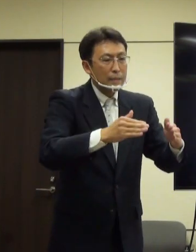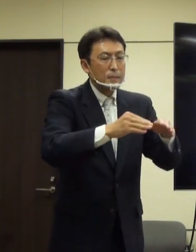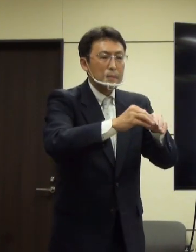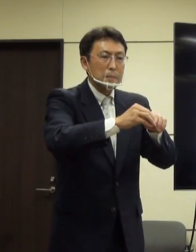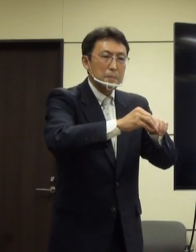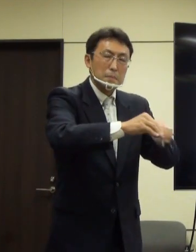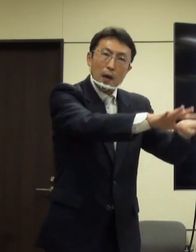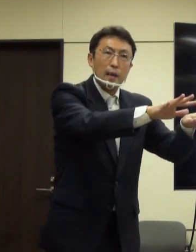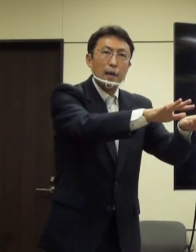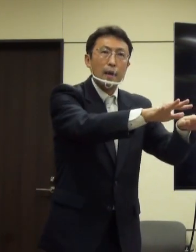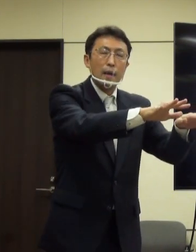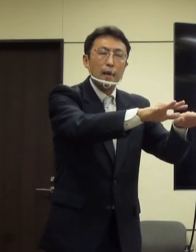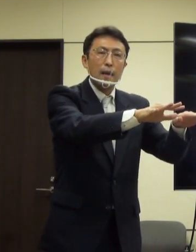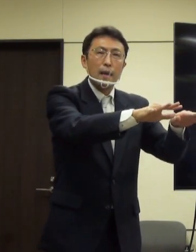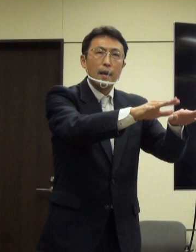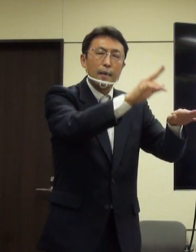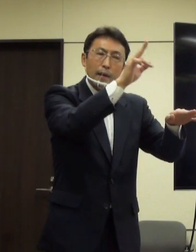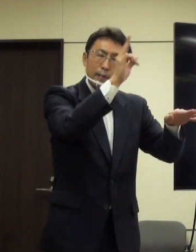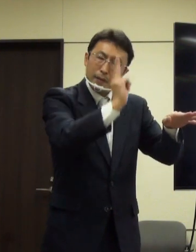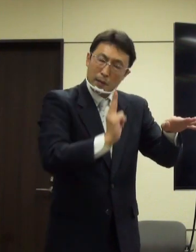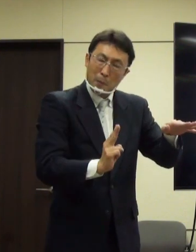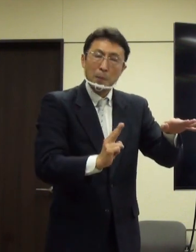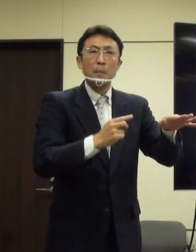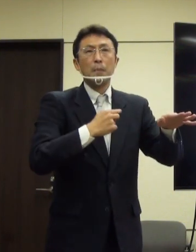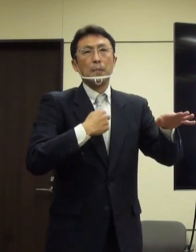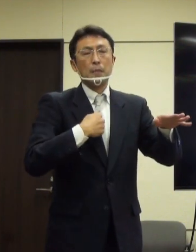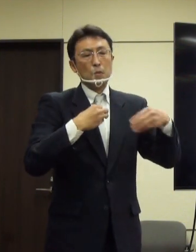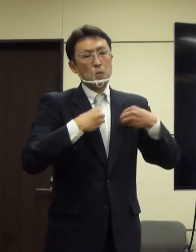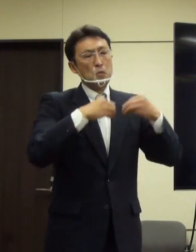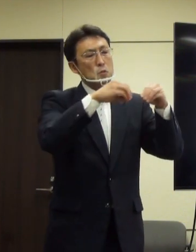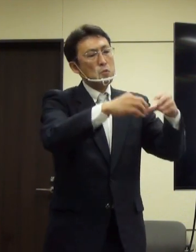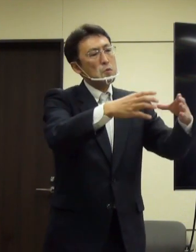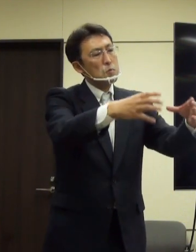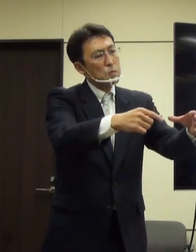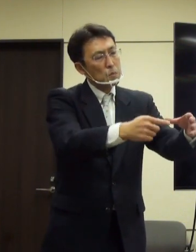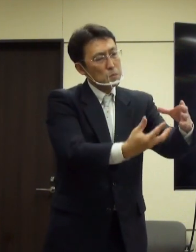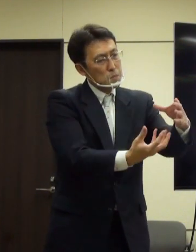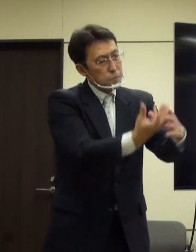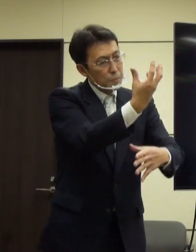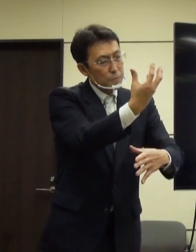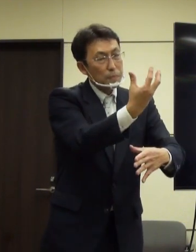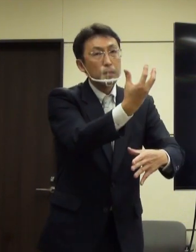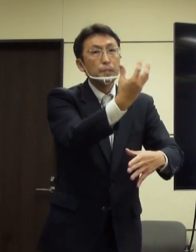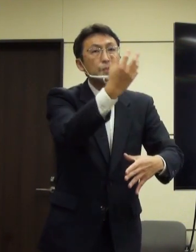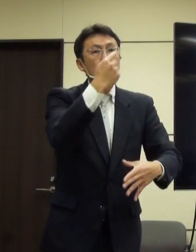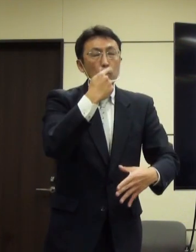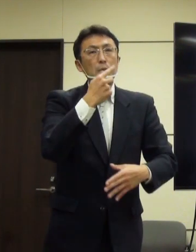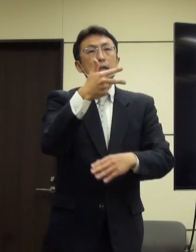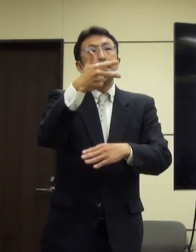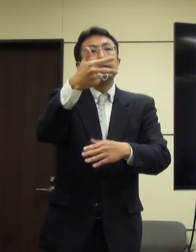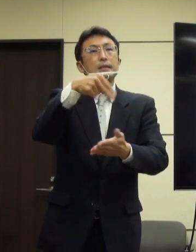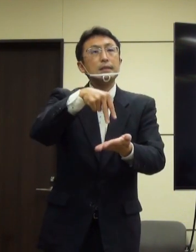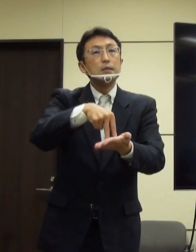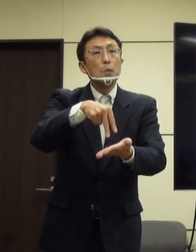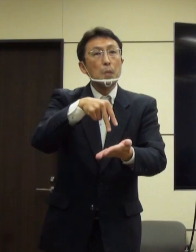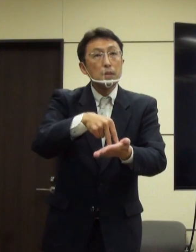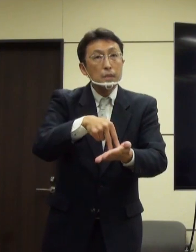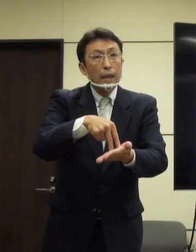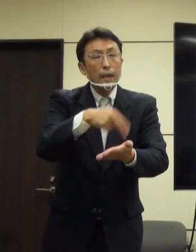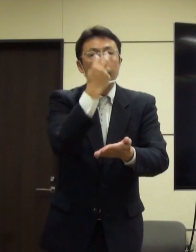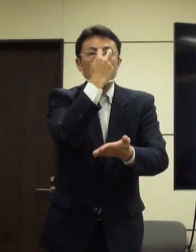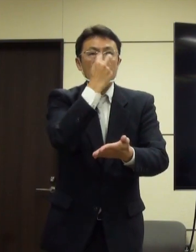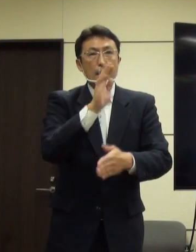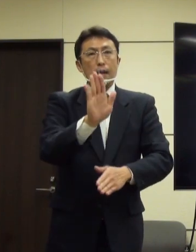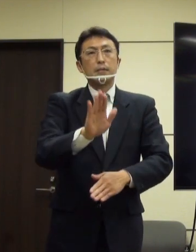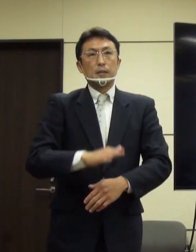発生したクラスターだろうというふうにまあ私どもは今見ておりますまあそうたんではダンス活動